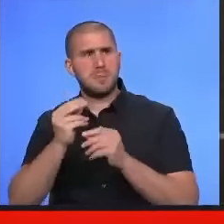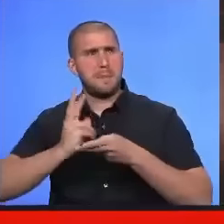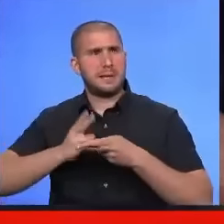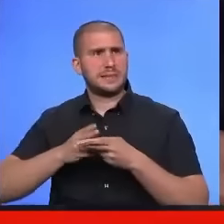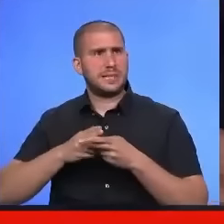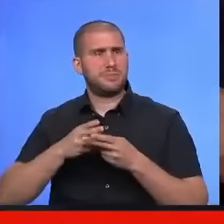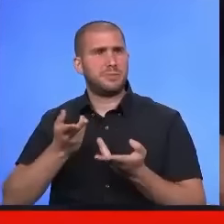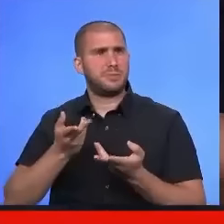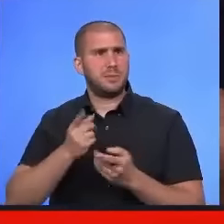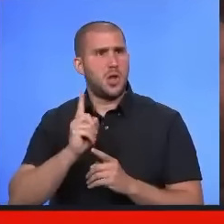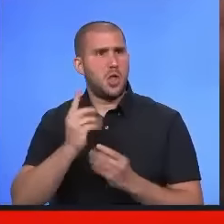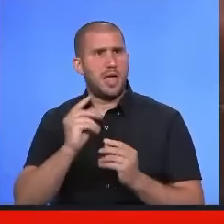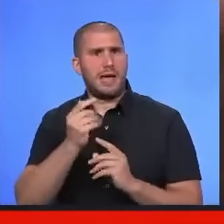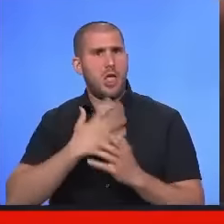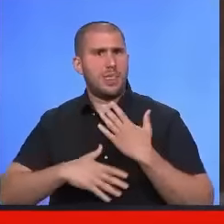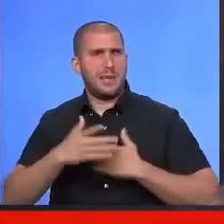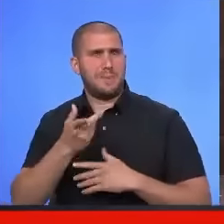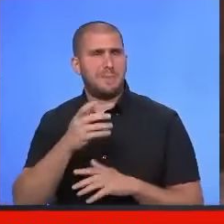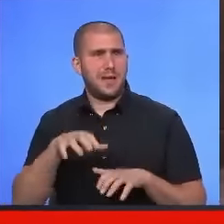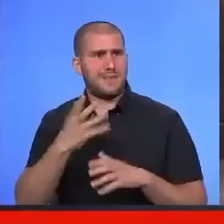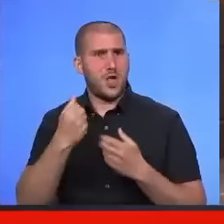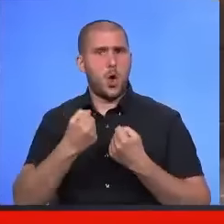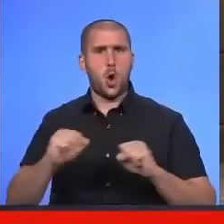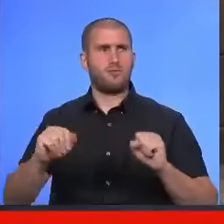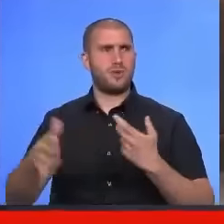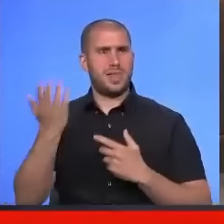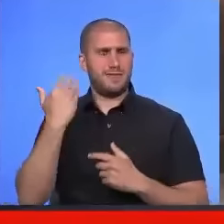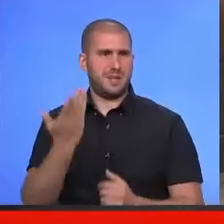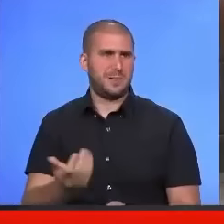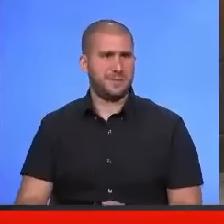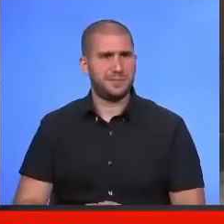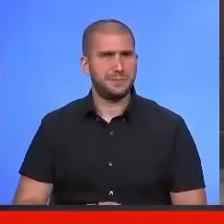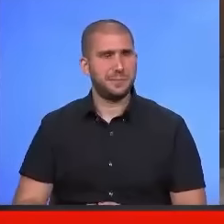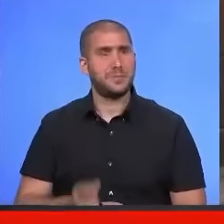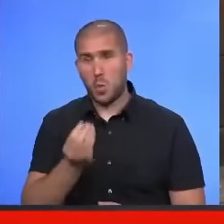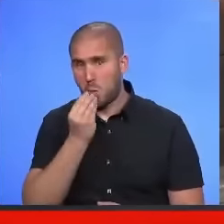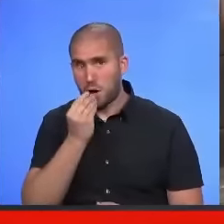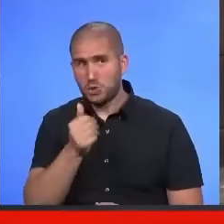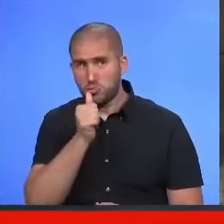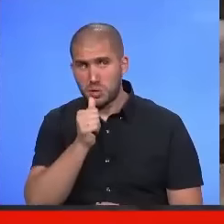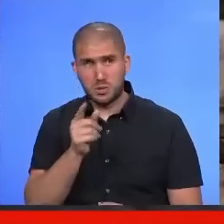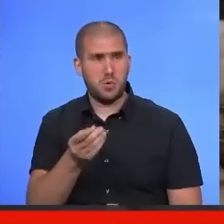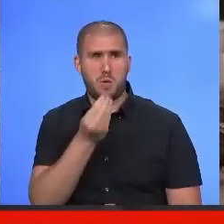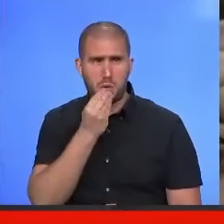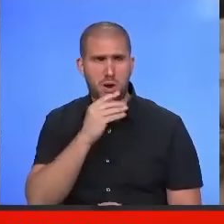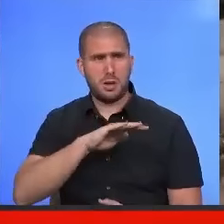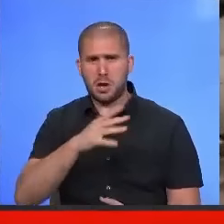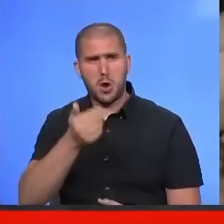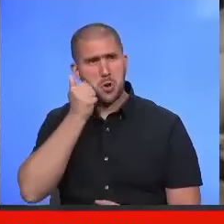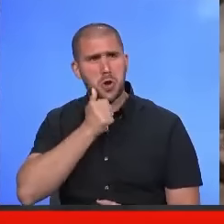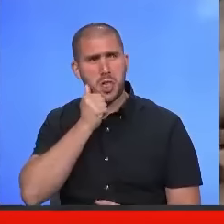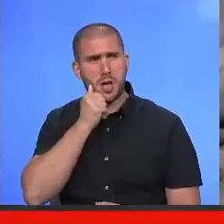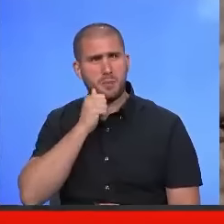קופצת זה לא לא הדבר הכי נעים לכלב שהיה חופשי לחלוטין לפני רגע האוכלת אבל שותה היא בסדר אוכלת הקערה שלה כל יום